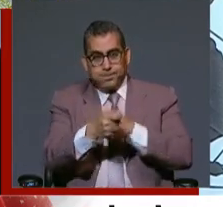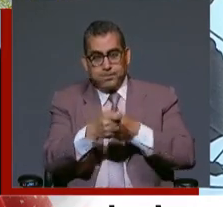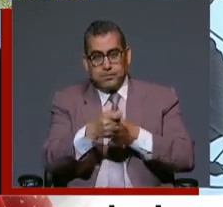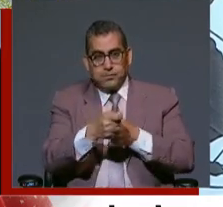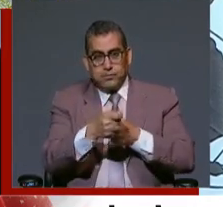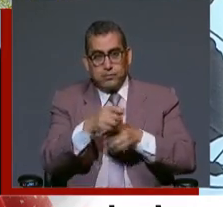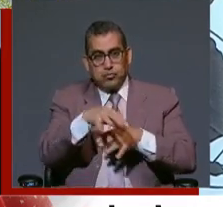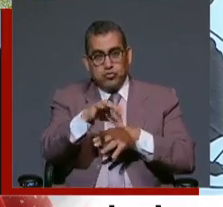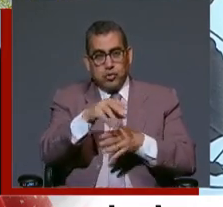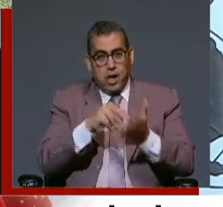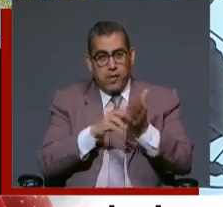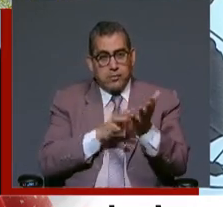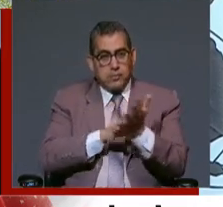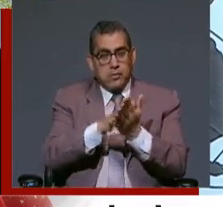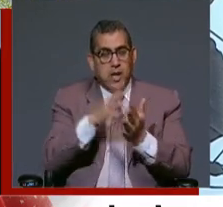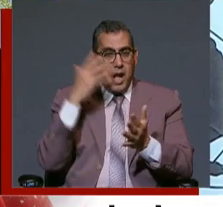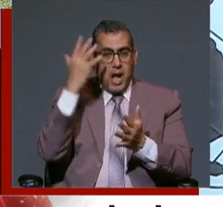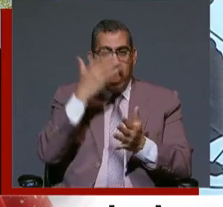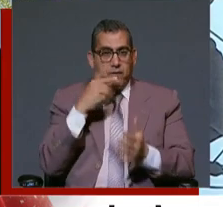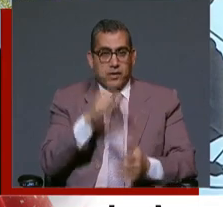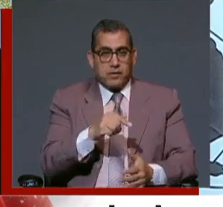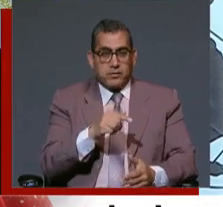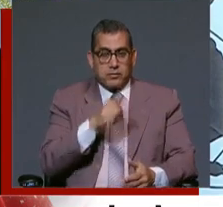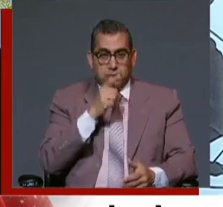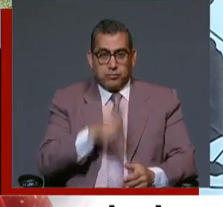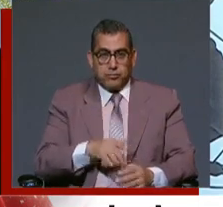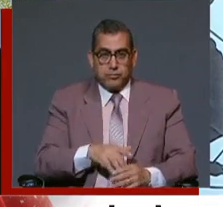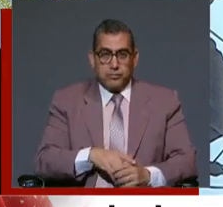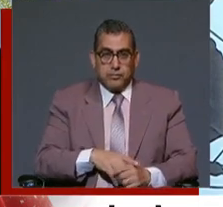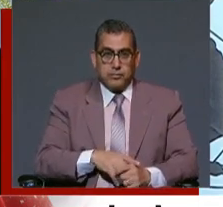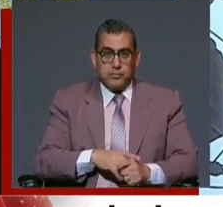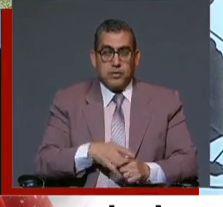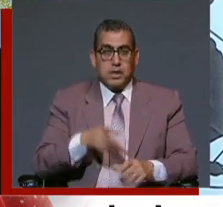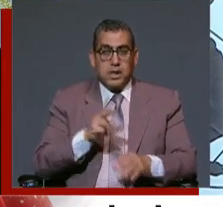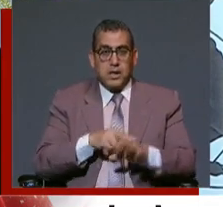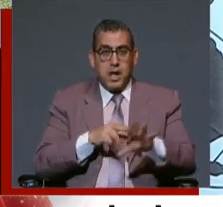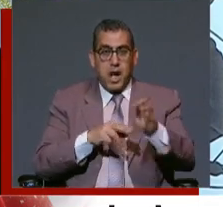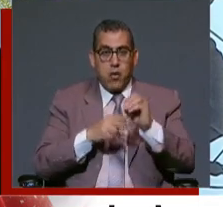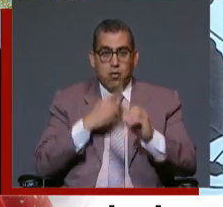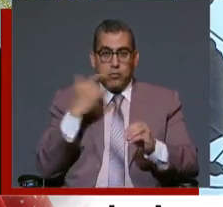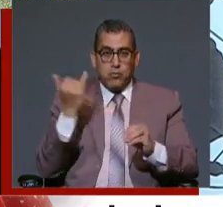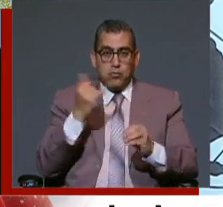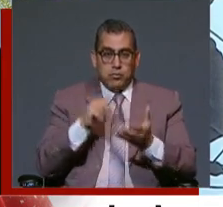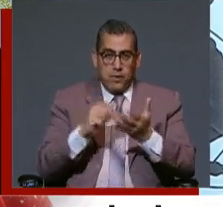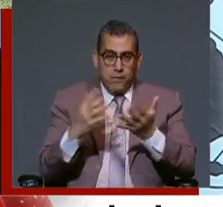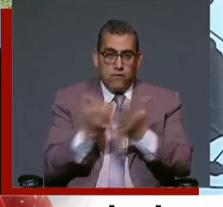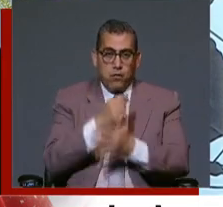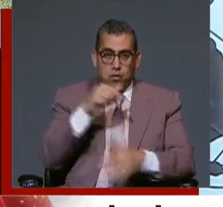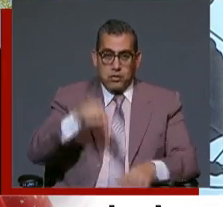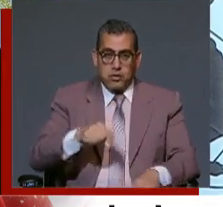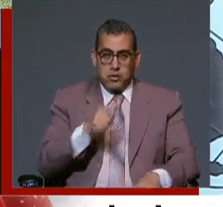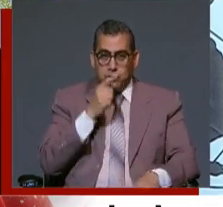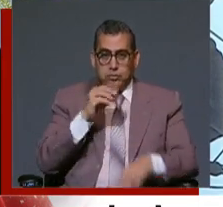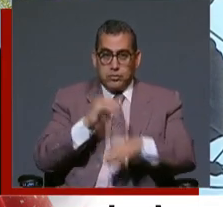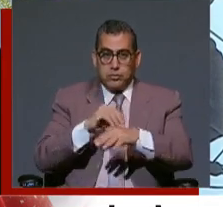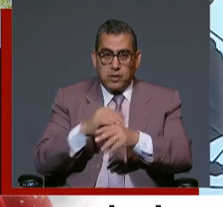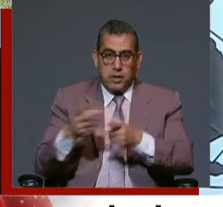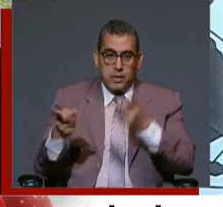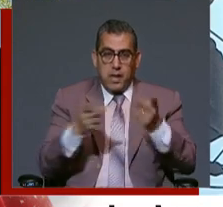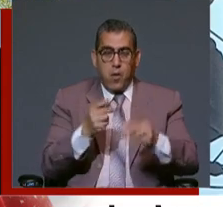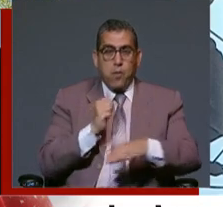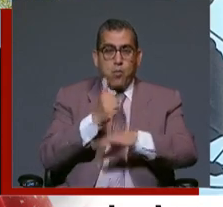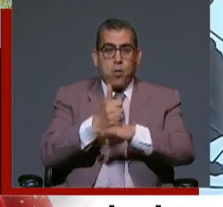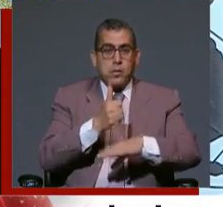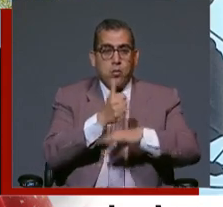في شرايين الدول الإفريقية. كما أغتنم هذه الفرصة لدعوة المؤسسات